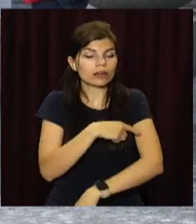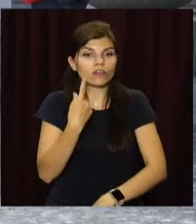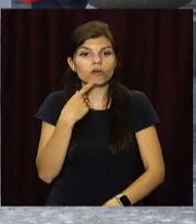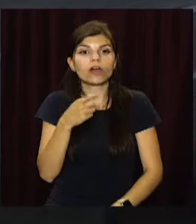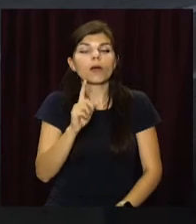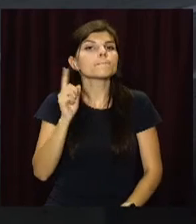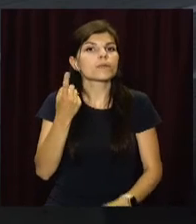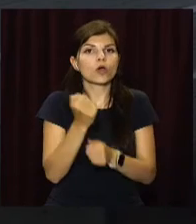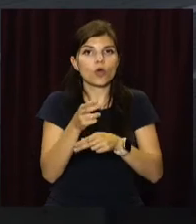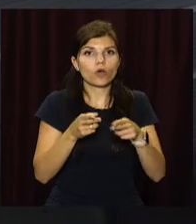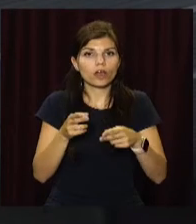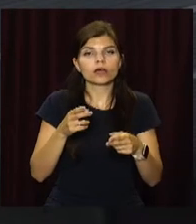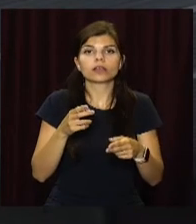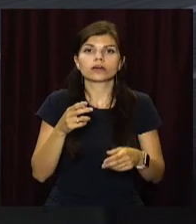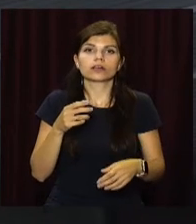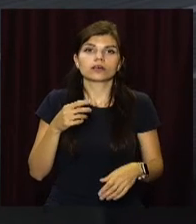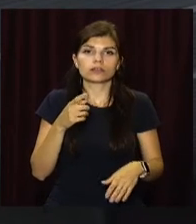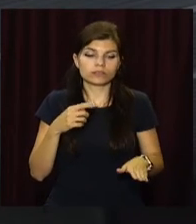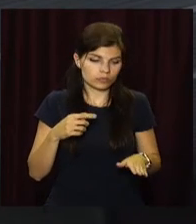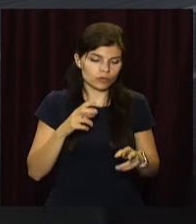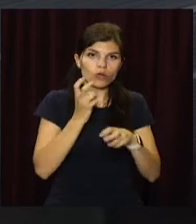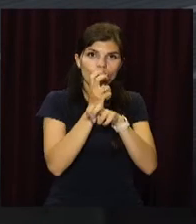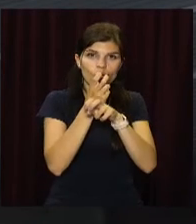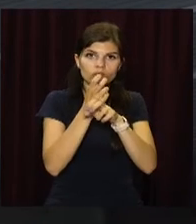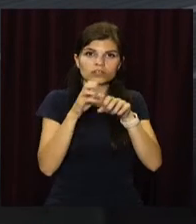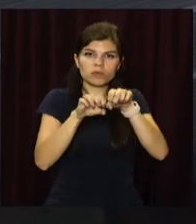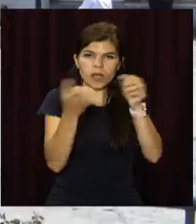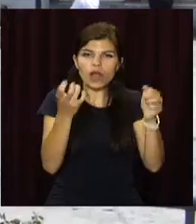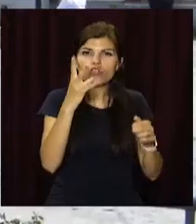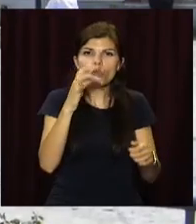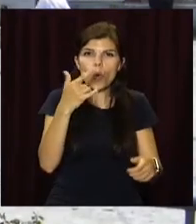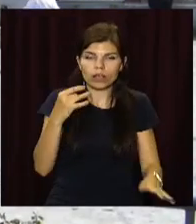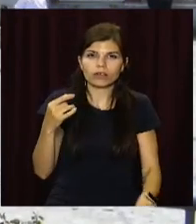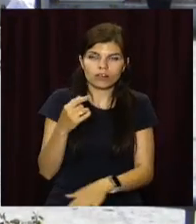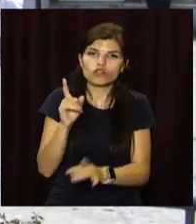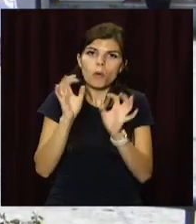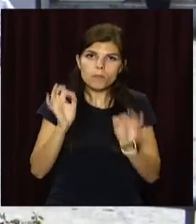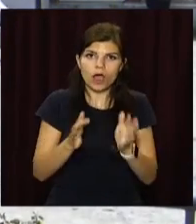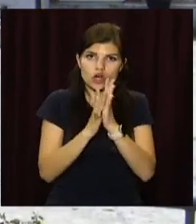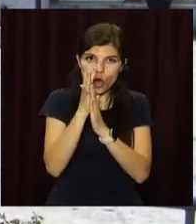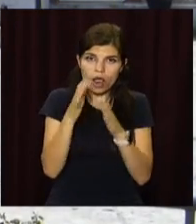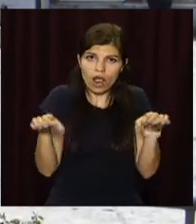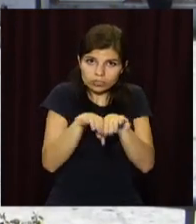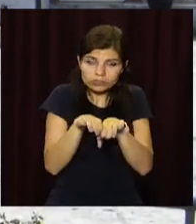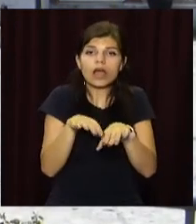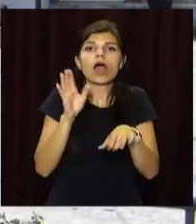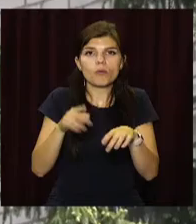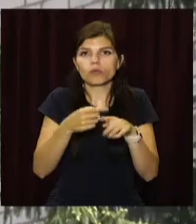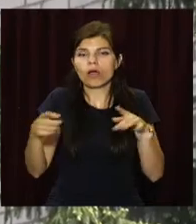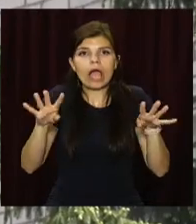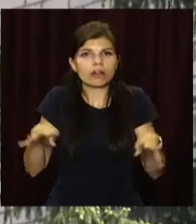йому зроблять операцію на стегнах і складуть уламки, аби кістки ніг правильно зрослися. А потім на нього чекає